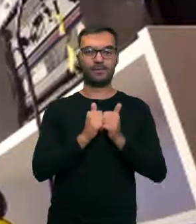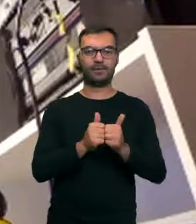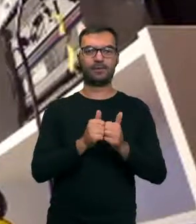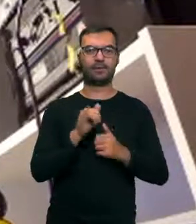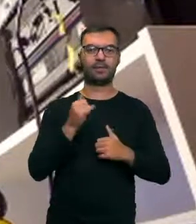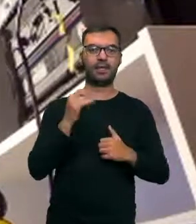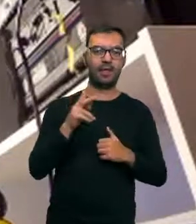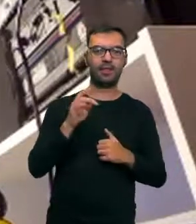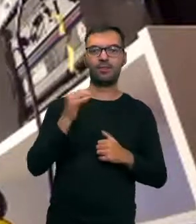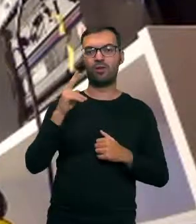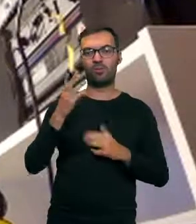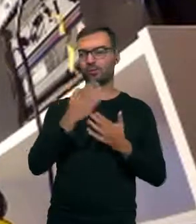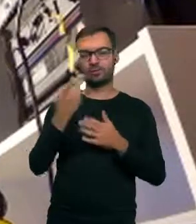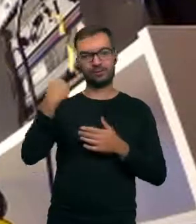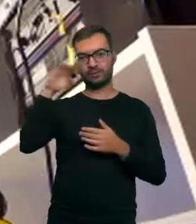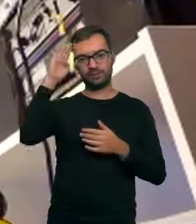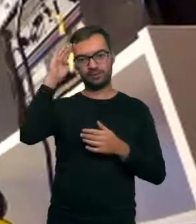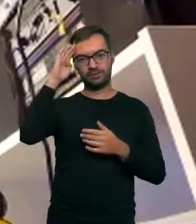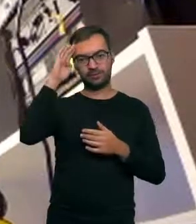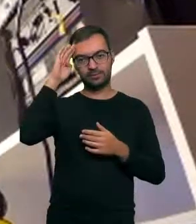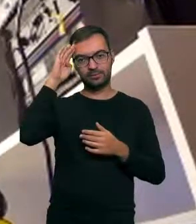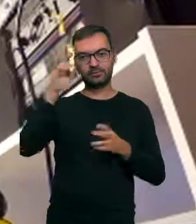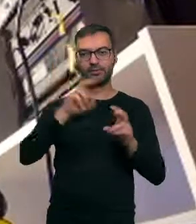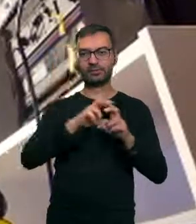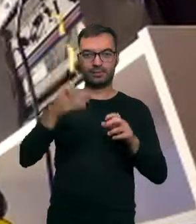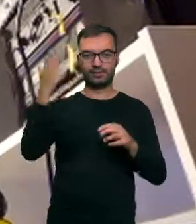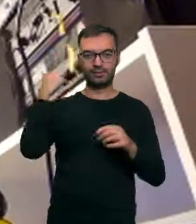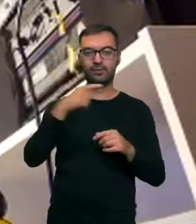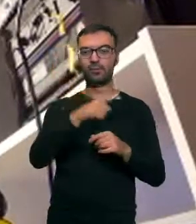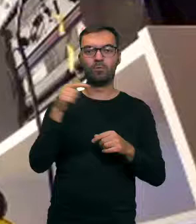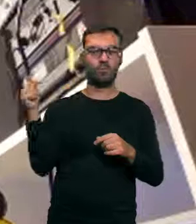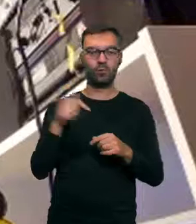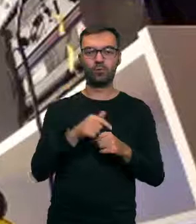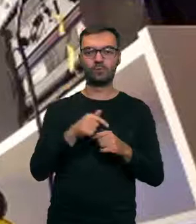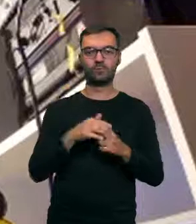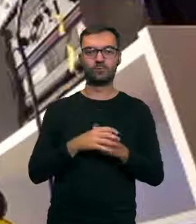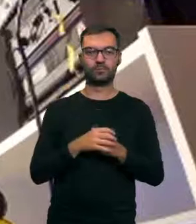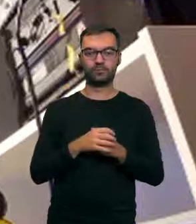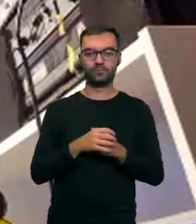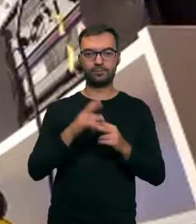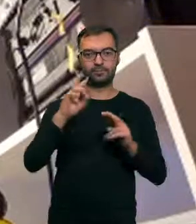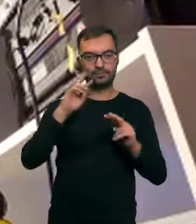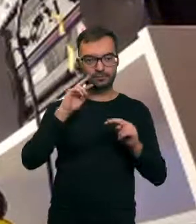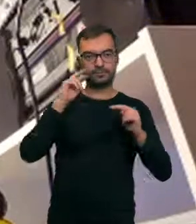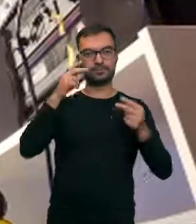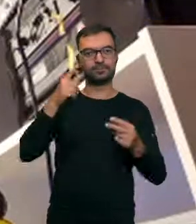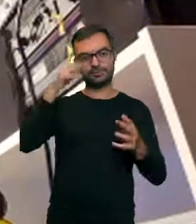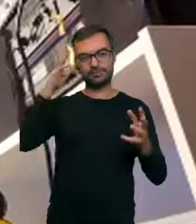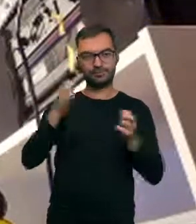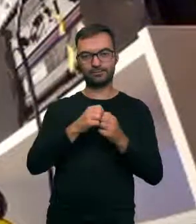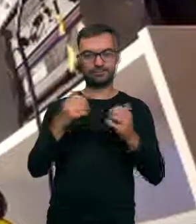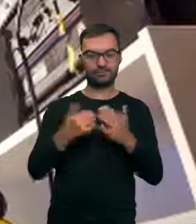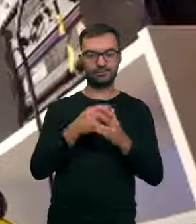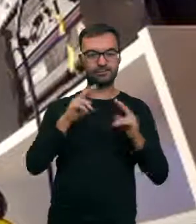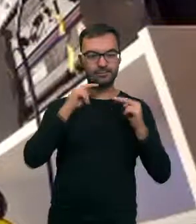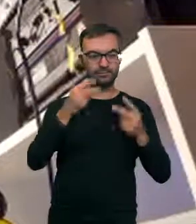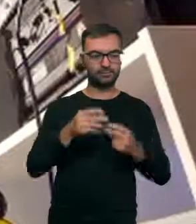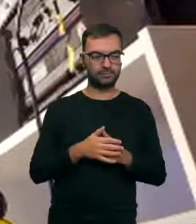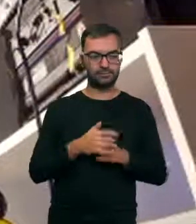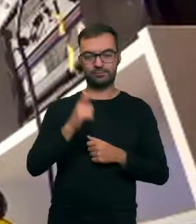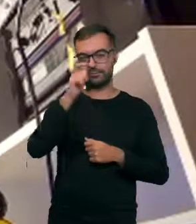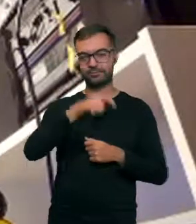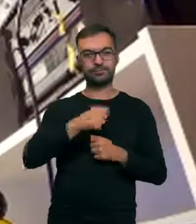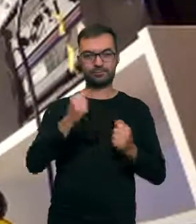ani Tomek nie pamiętają tamtych czasów. On musiał je otworzyć. I dla niego to